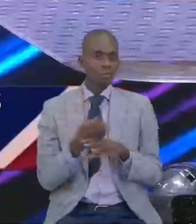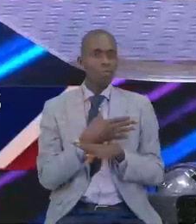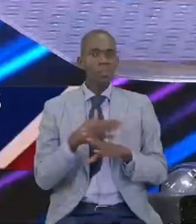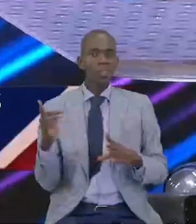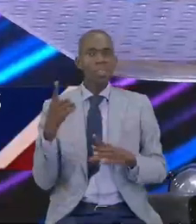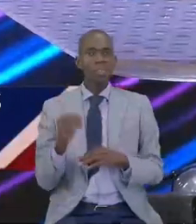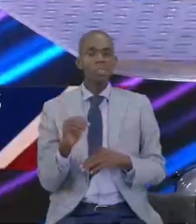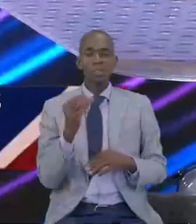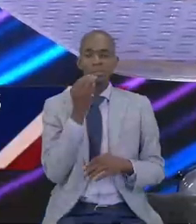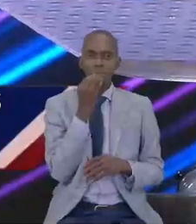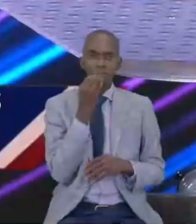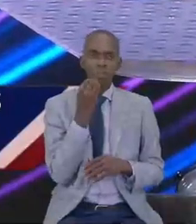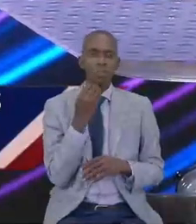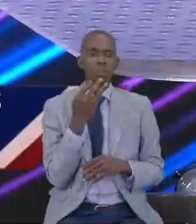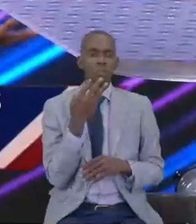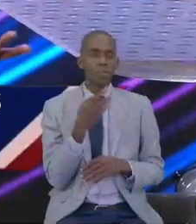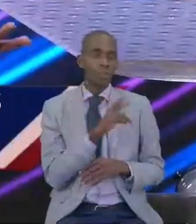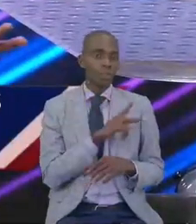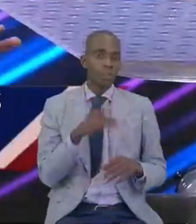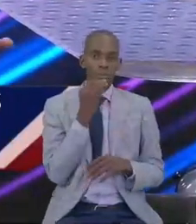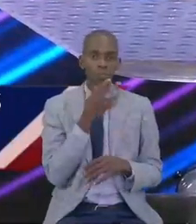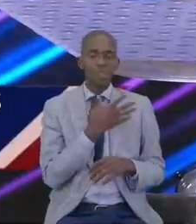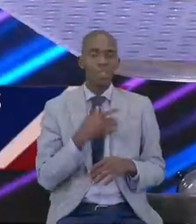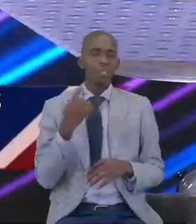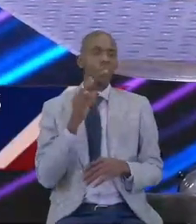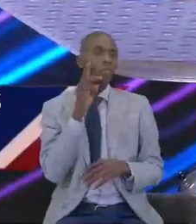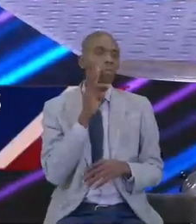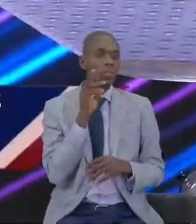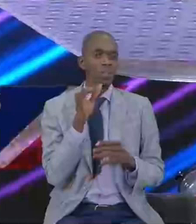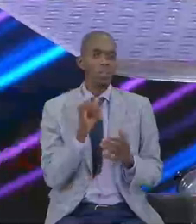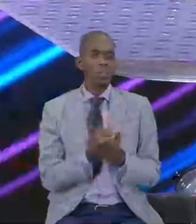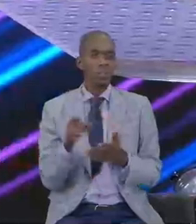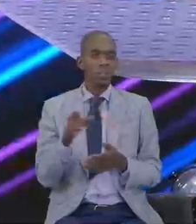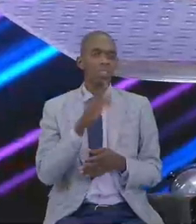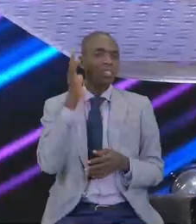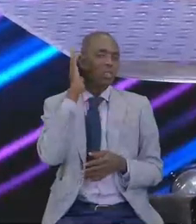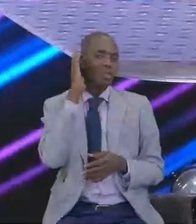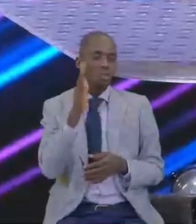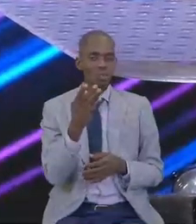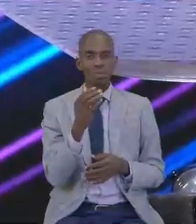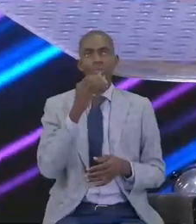destiné et il leur donnait des légumes.